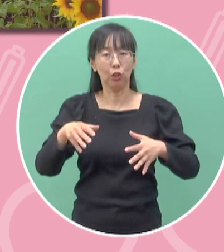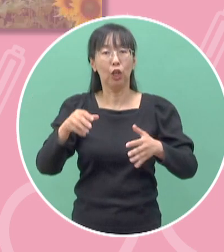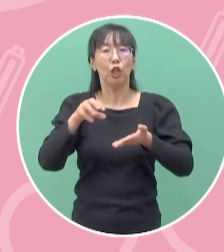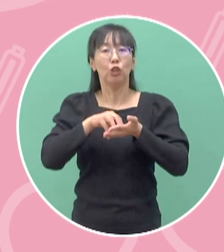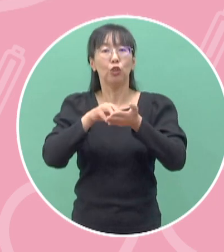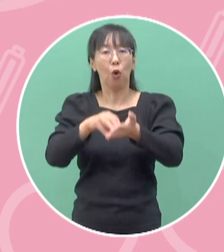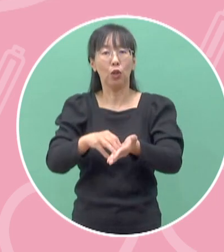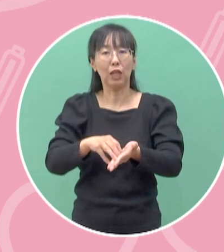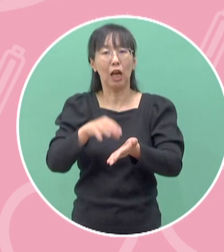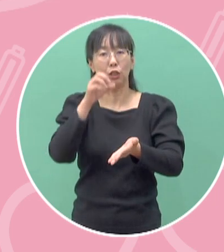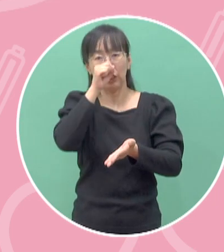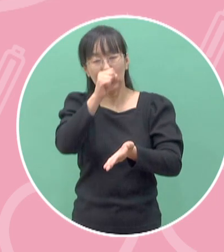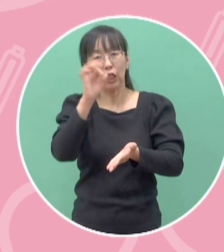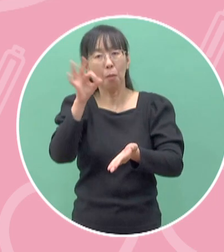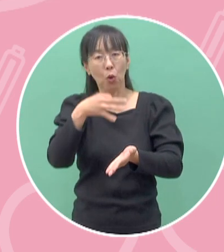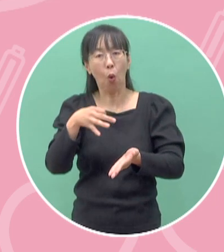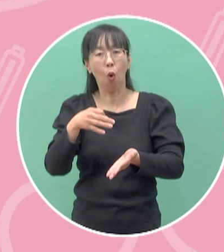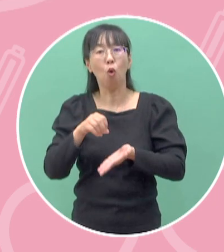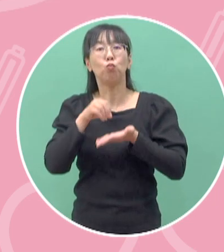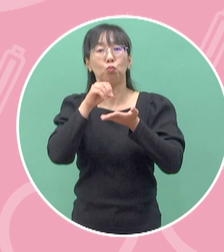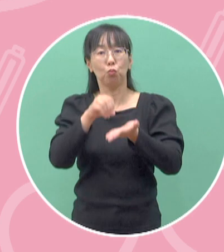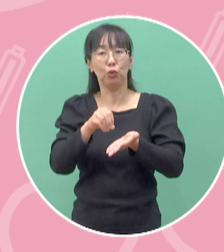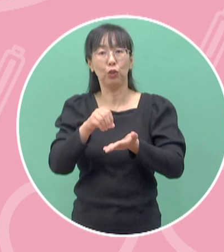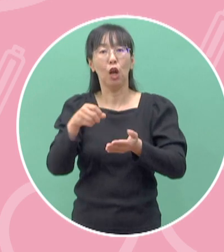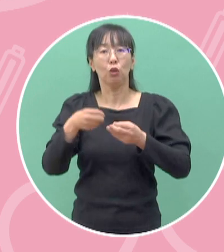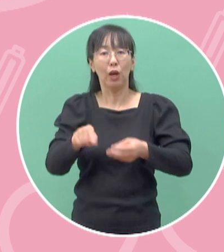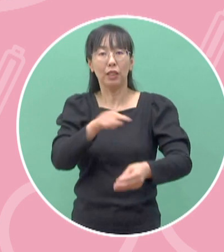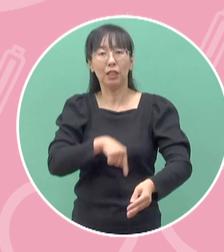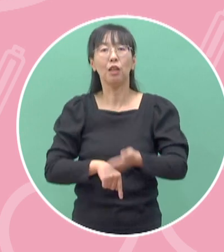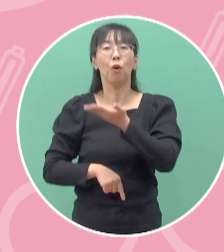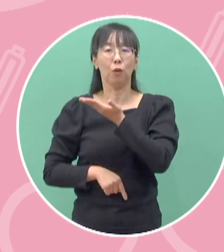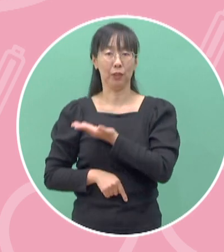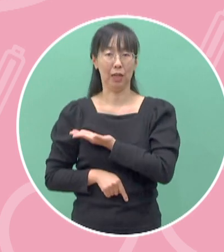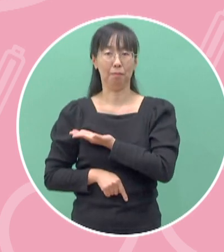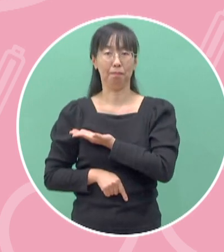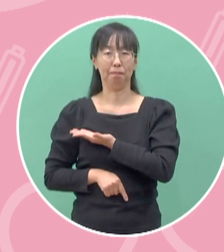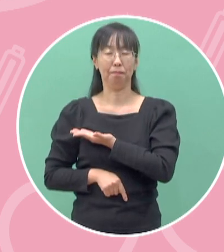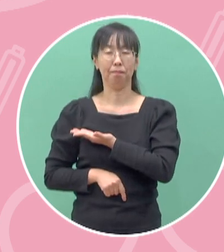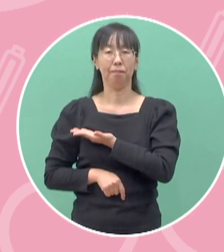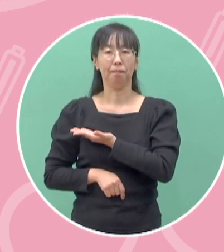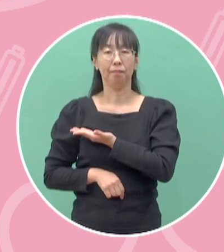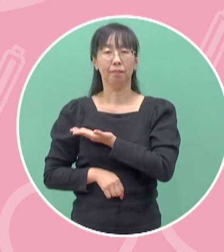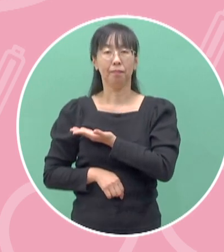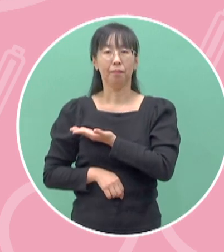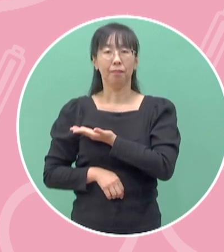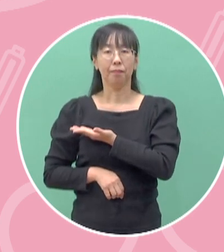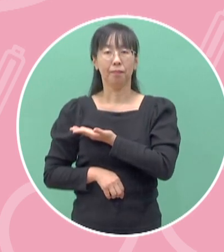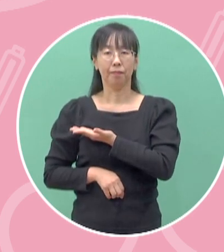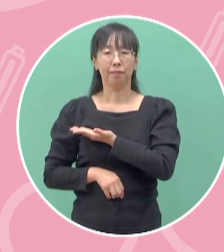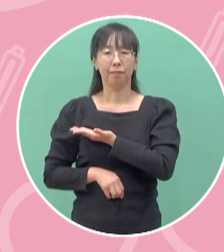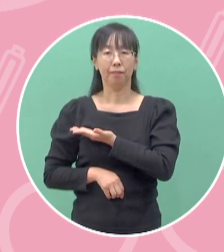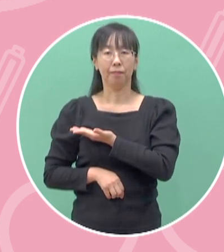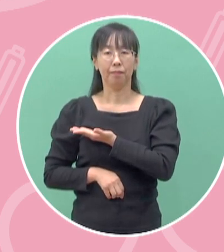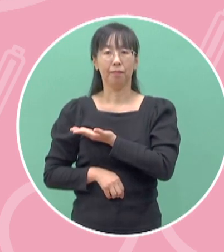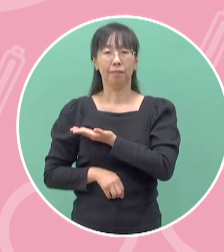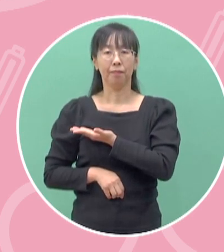をプレゼント。詳しくはハッシュタグビジット三重投稿キャンペーン公式ホームページで。